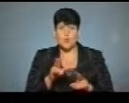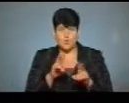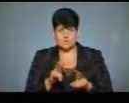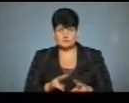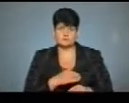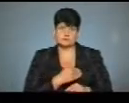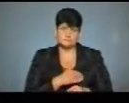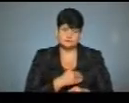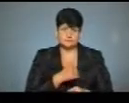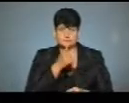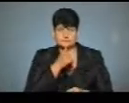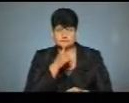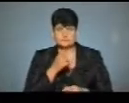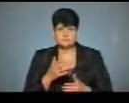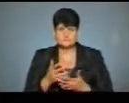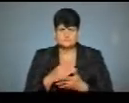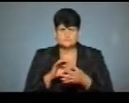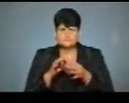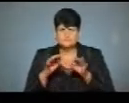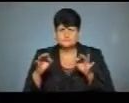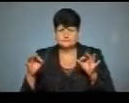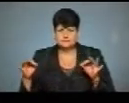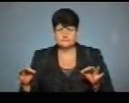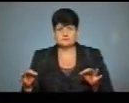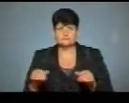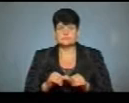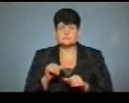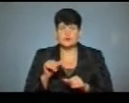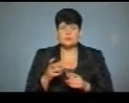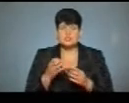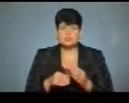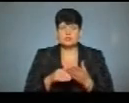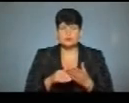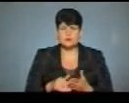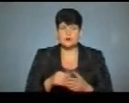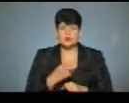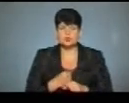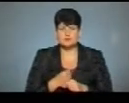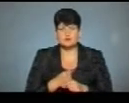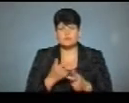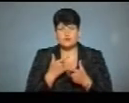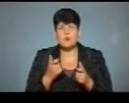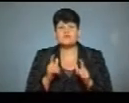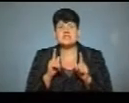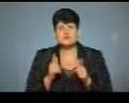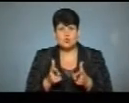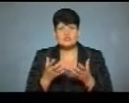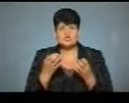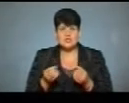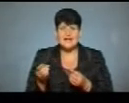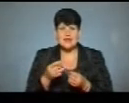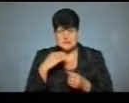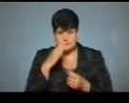вимірює температуру, збирає детальний аналіз. Крім того, ще допомагає оця розроблена інформована згода, де ще раз